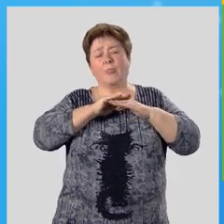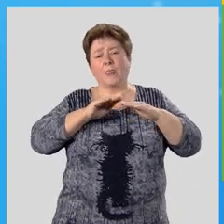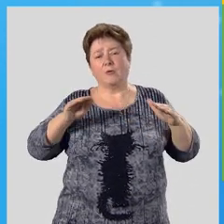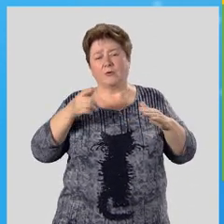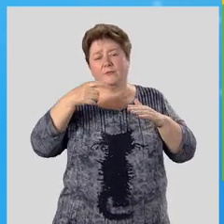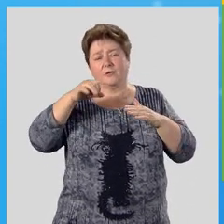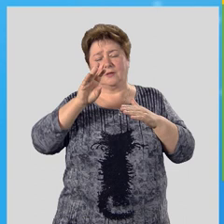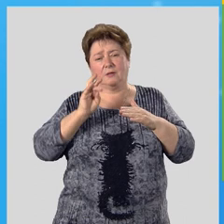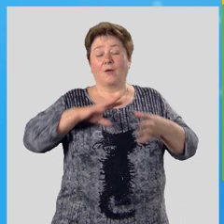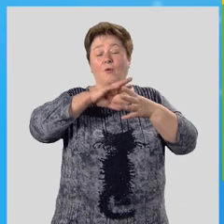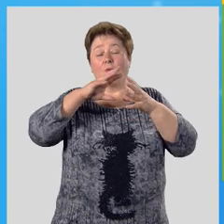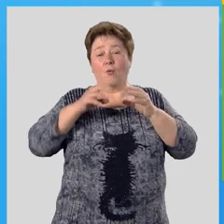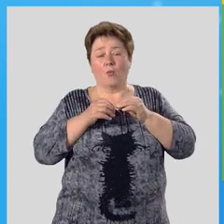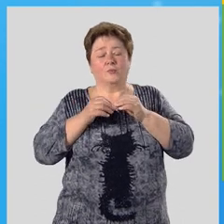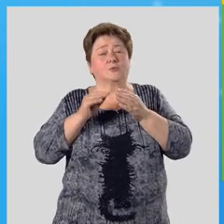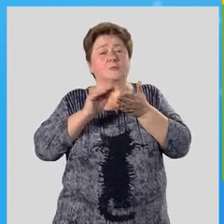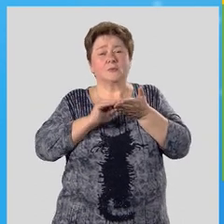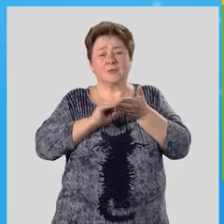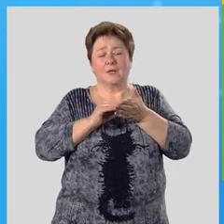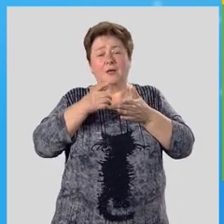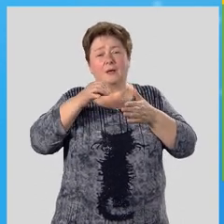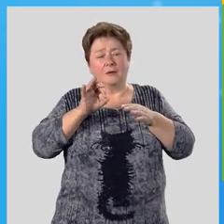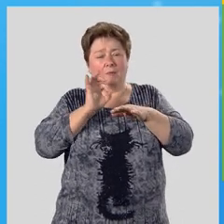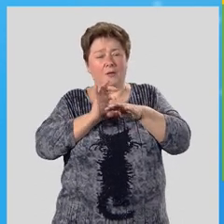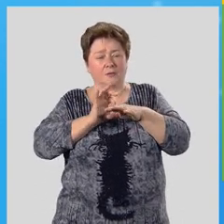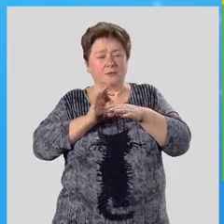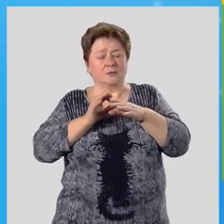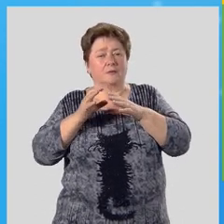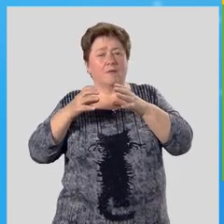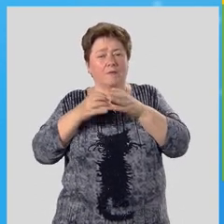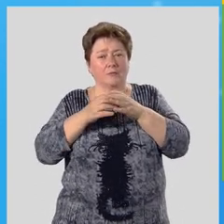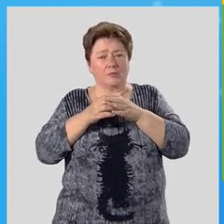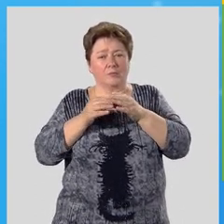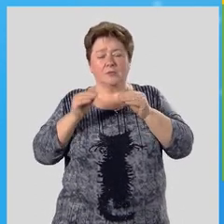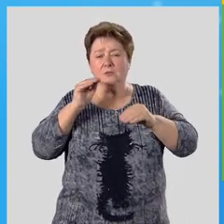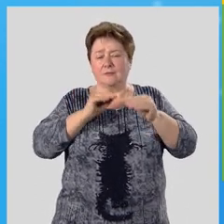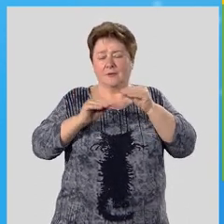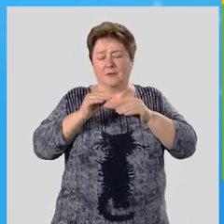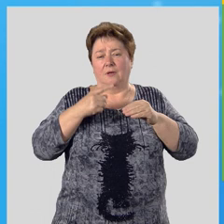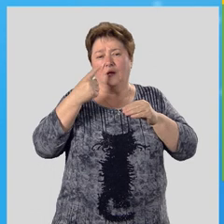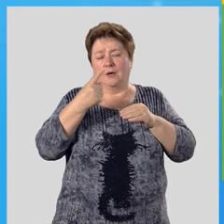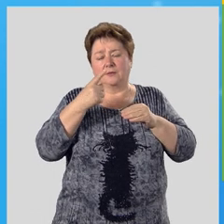уровне гена. Общая частота генных болезней в популяции составляет